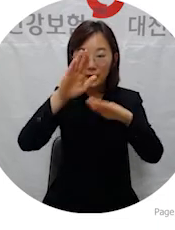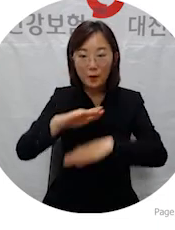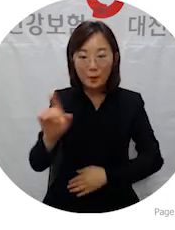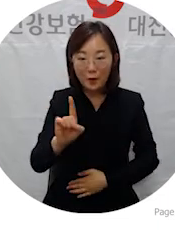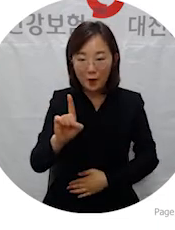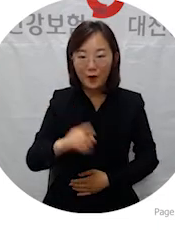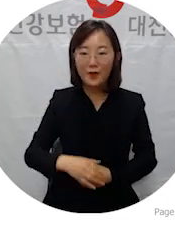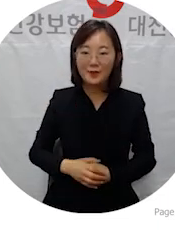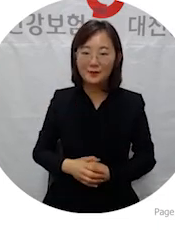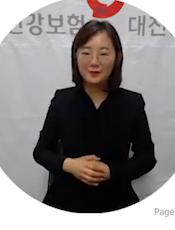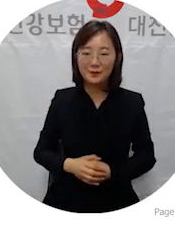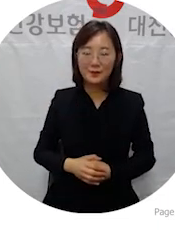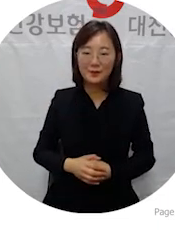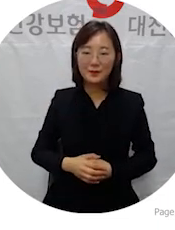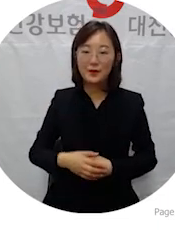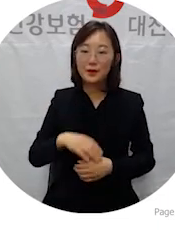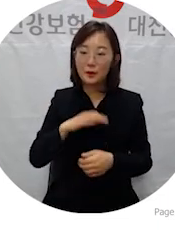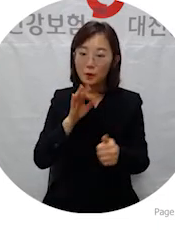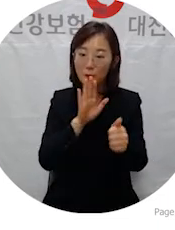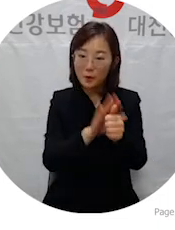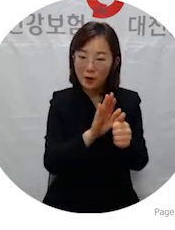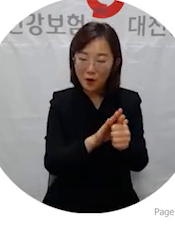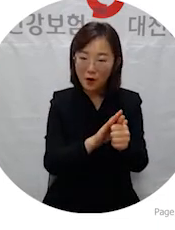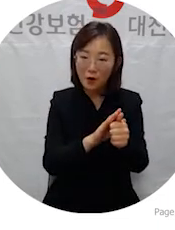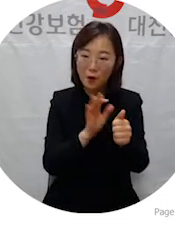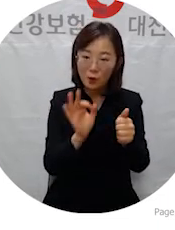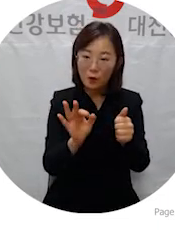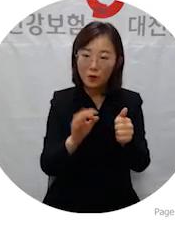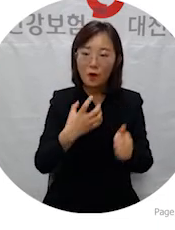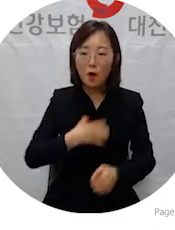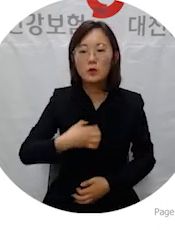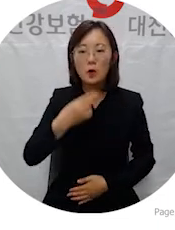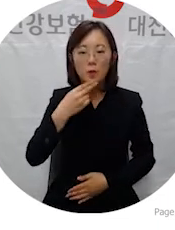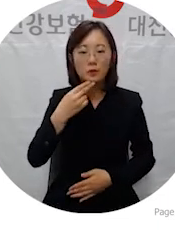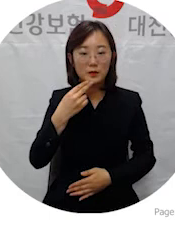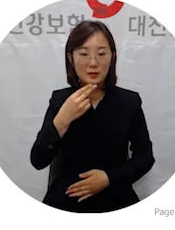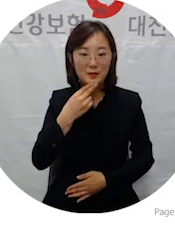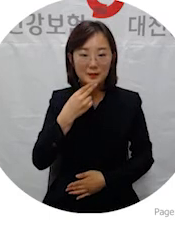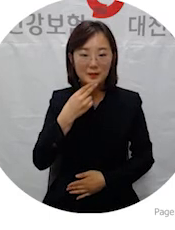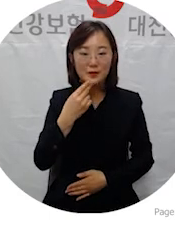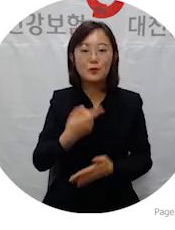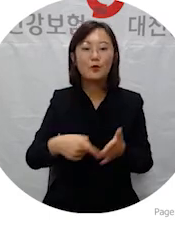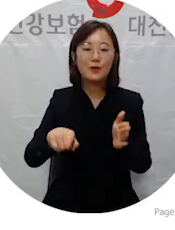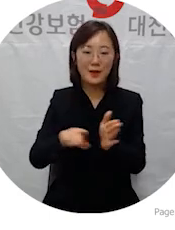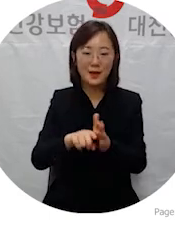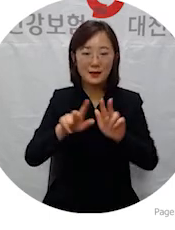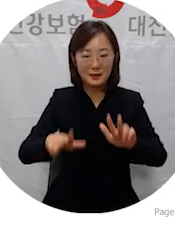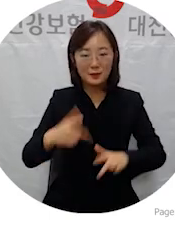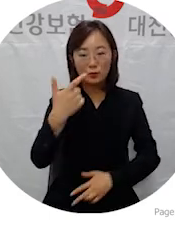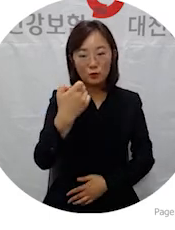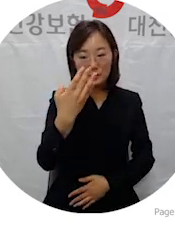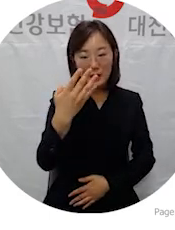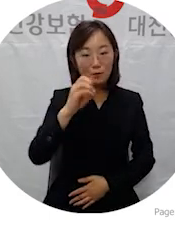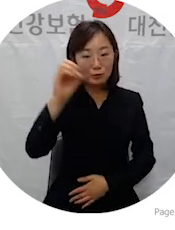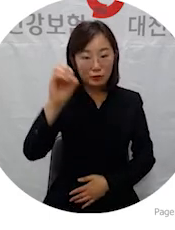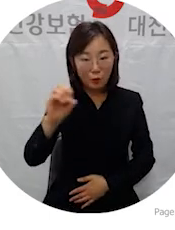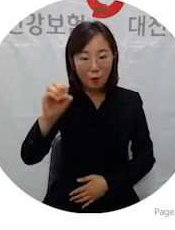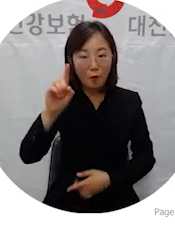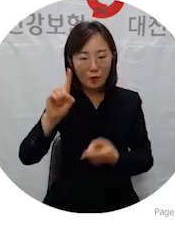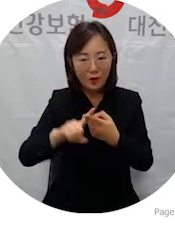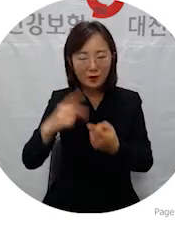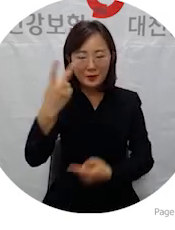위해서 현재 약 64%의 건강보험 보장률을 2022년까지